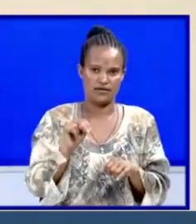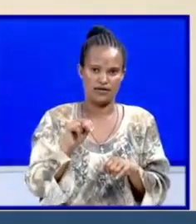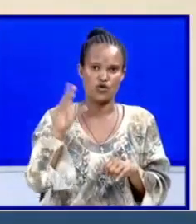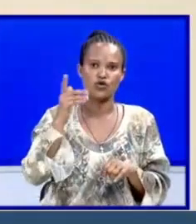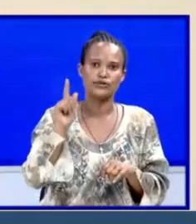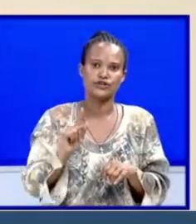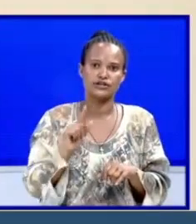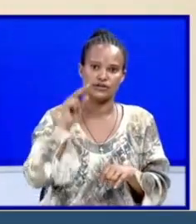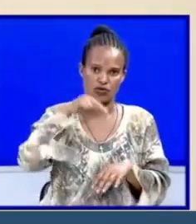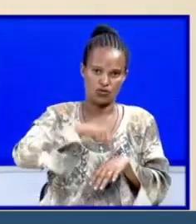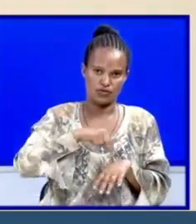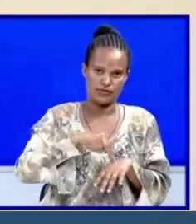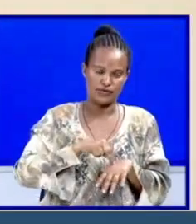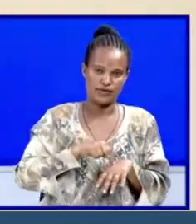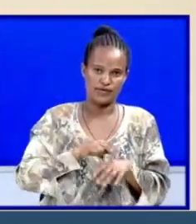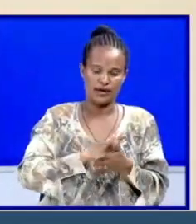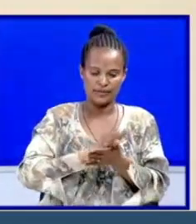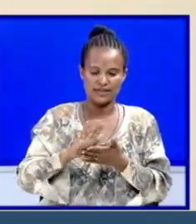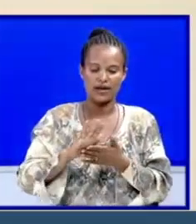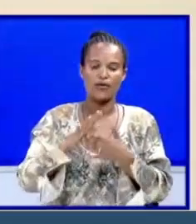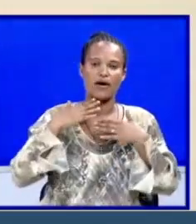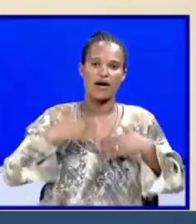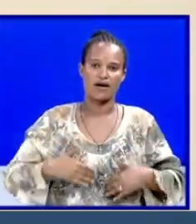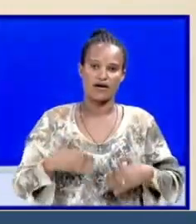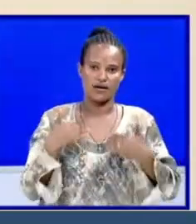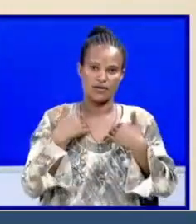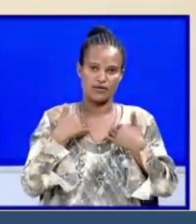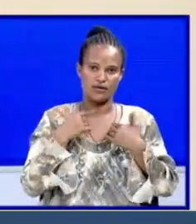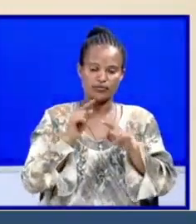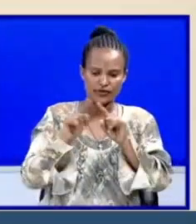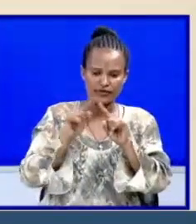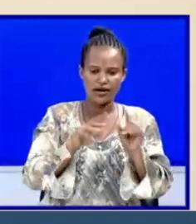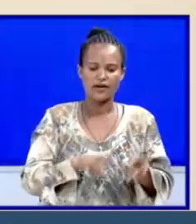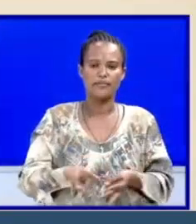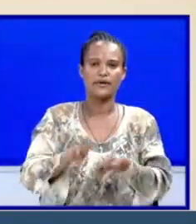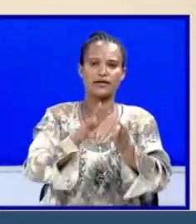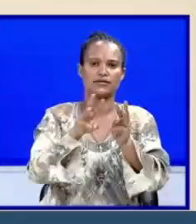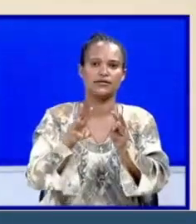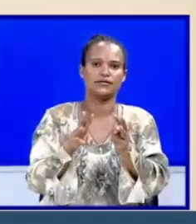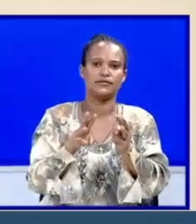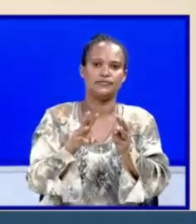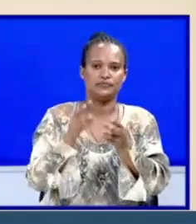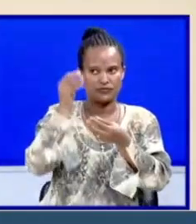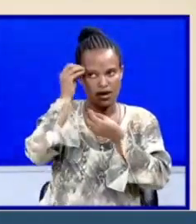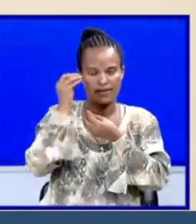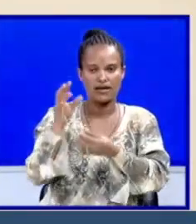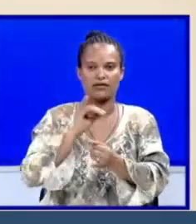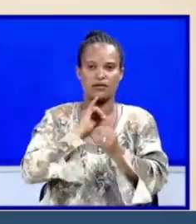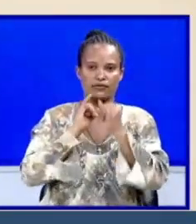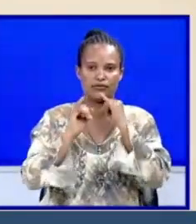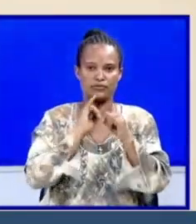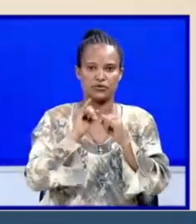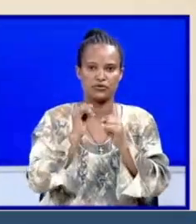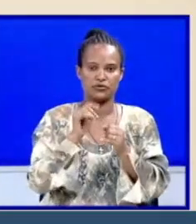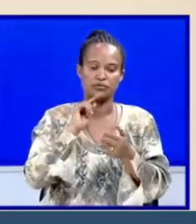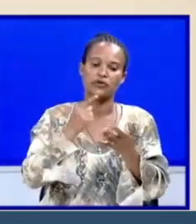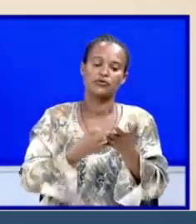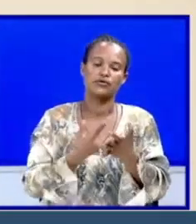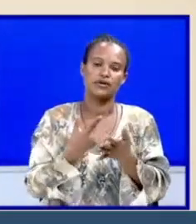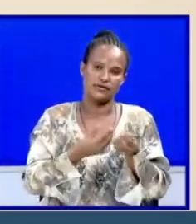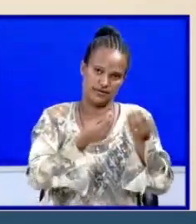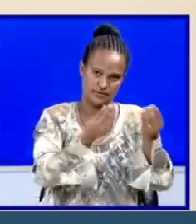ኮሚሽን ዘጣየሾ ናይ መፃረይ ኣካል ኣሎ ብዝተፈላለየ መንገዲ ሓበሬታታት መርትዖታት